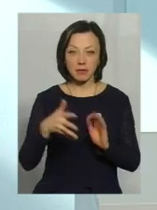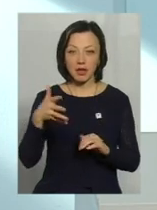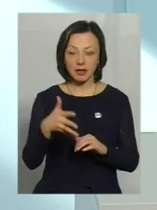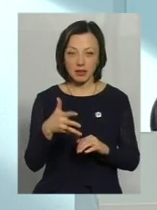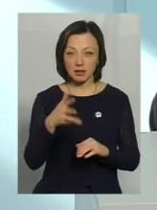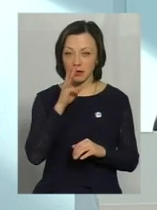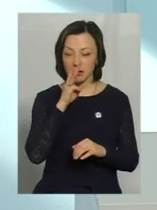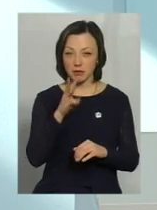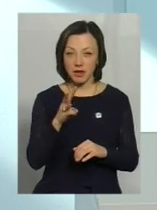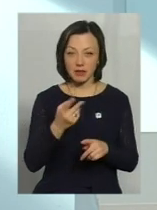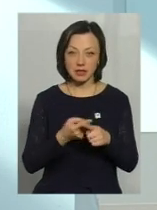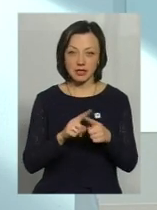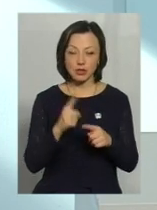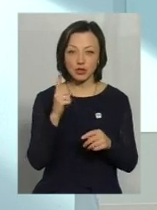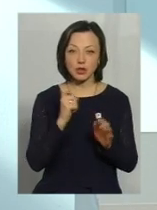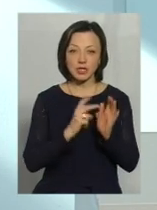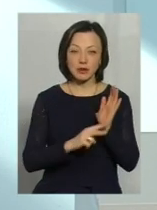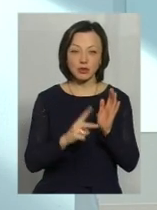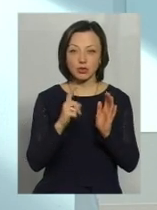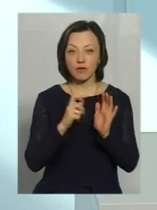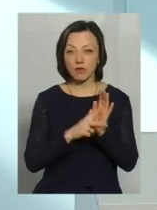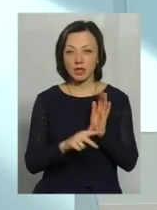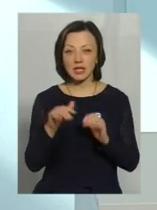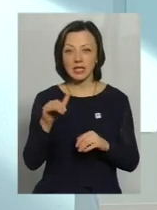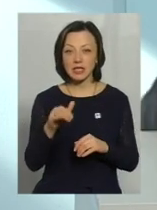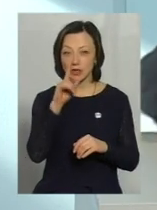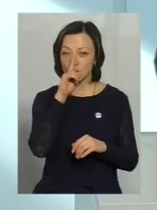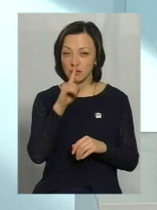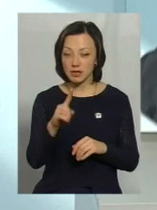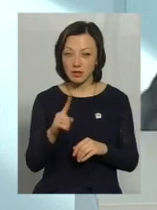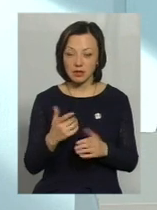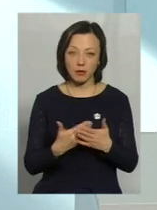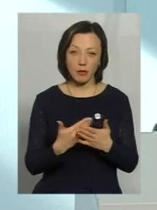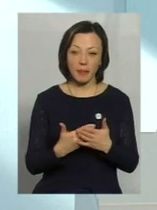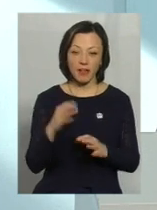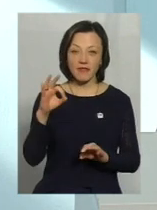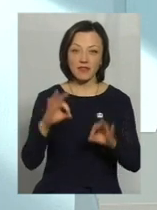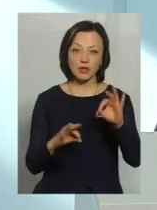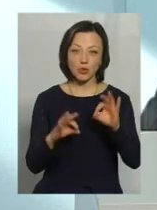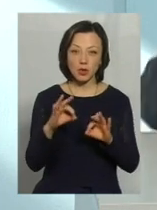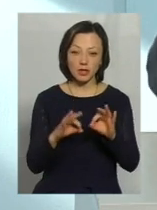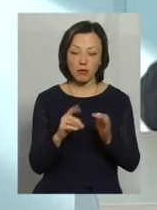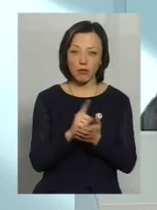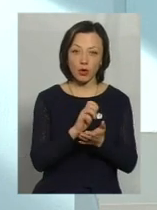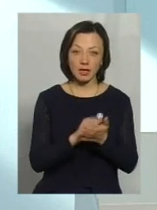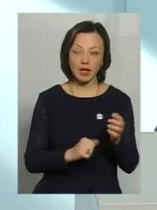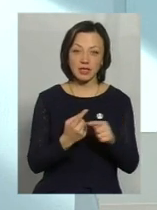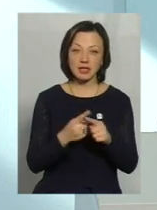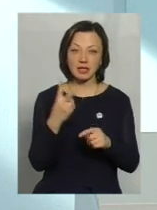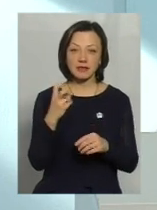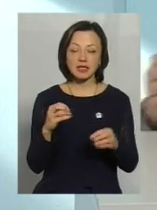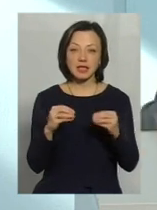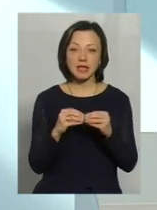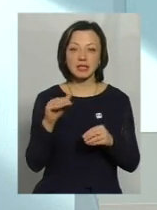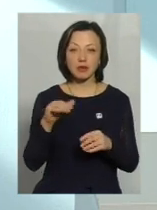тисяч заробітна плата – це 170-180 тисяч в місяць. Взяти відсотки нарахування податків – це 210